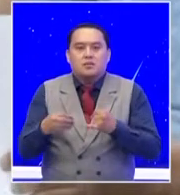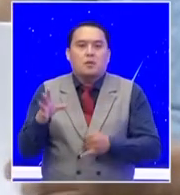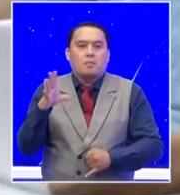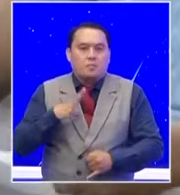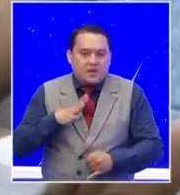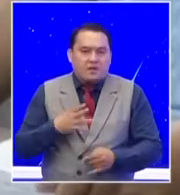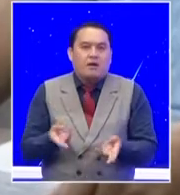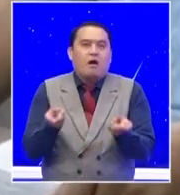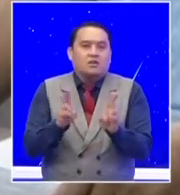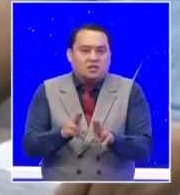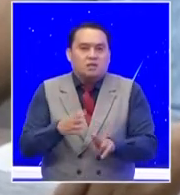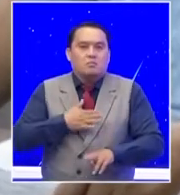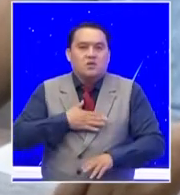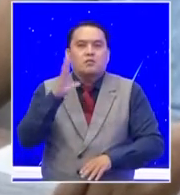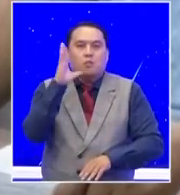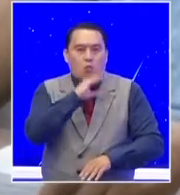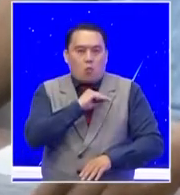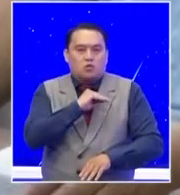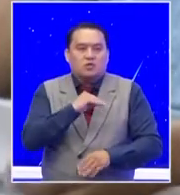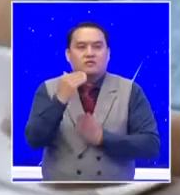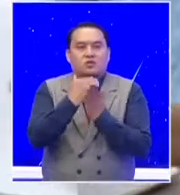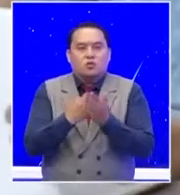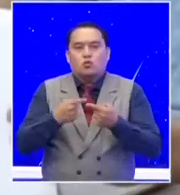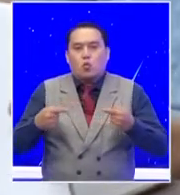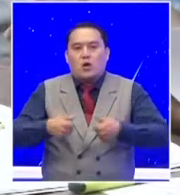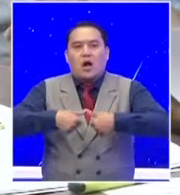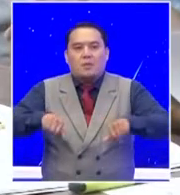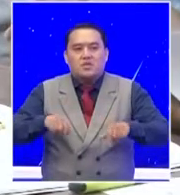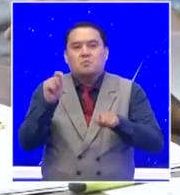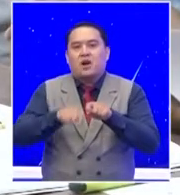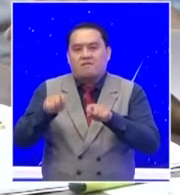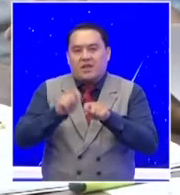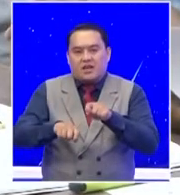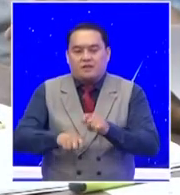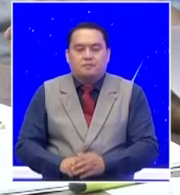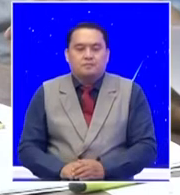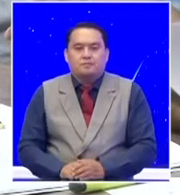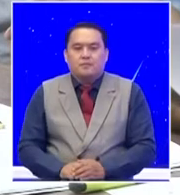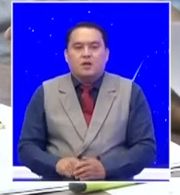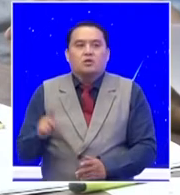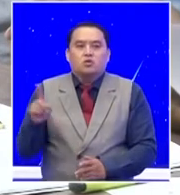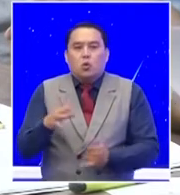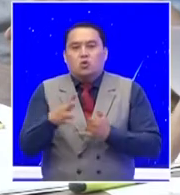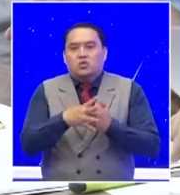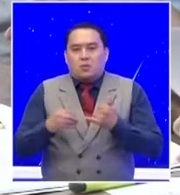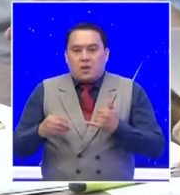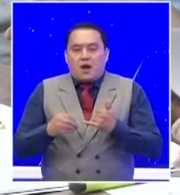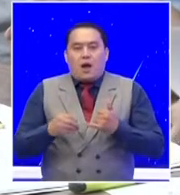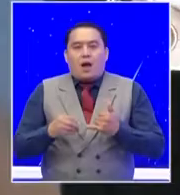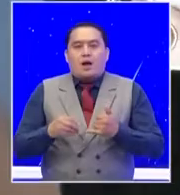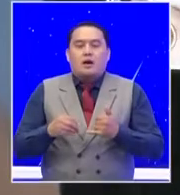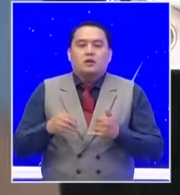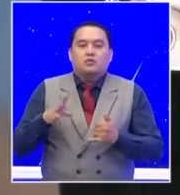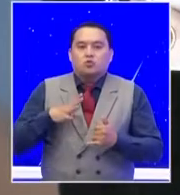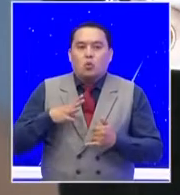у нас, так и остались. Мы можем в составе другой комиссии проверить. Также вице-министр отметил, что земля, о которой идет речь,